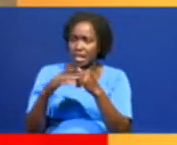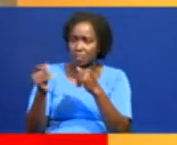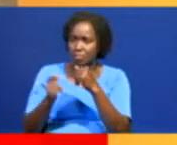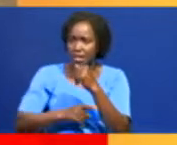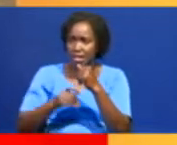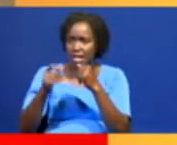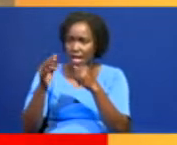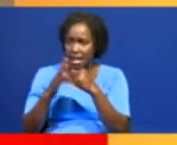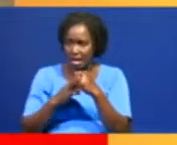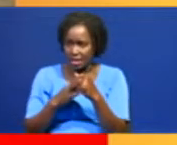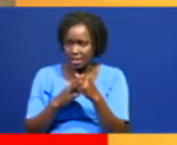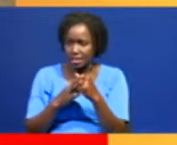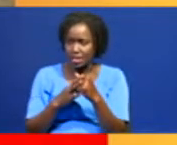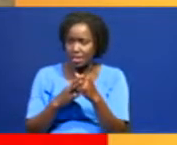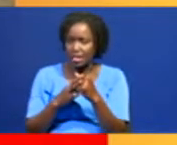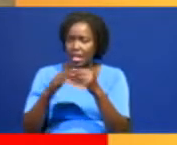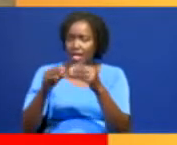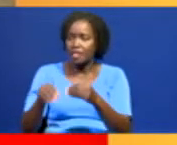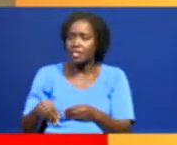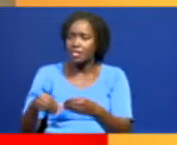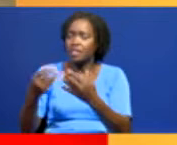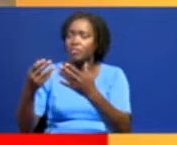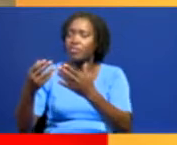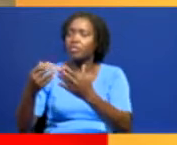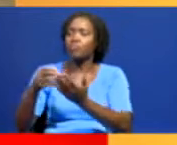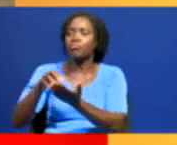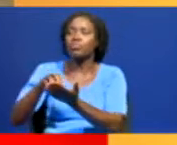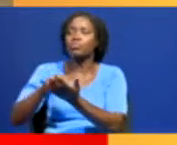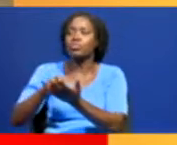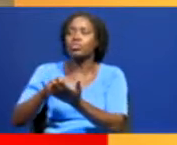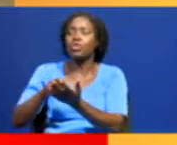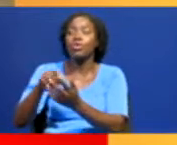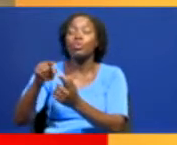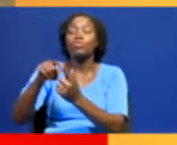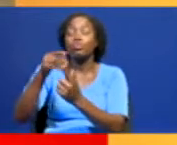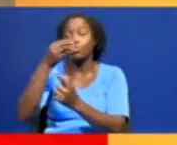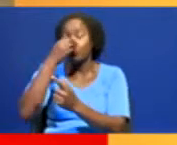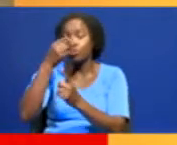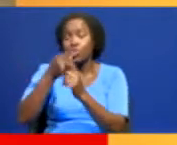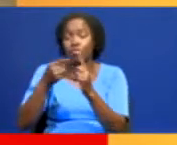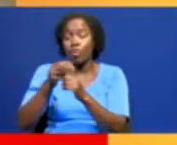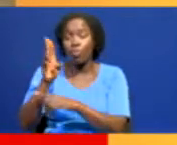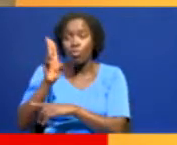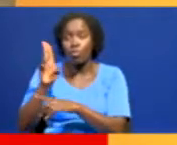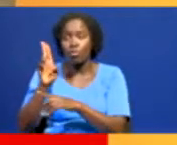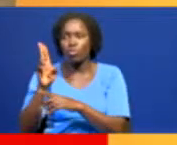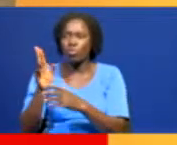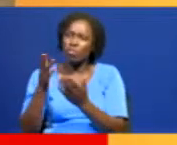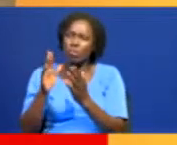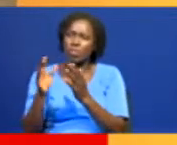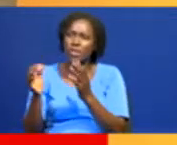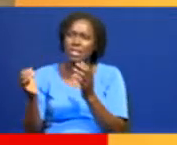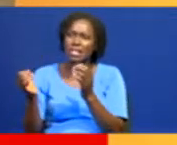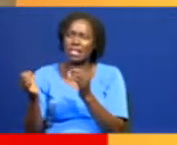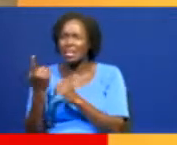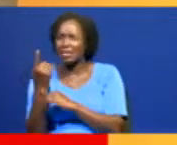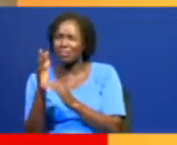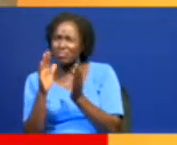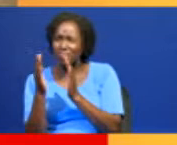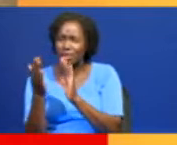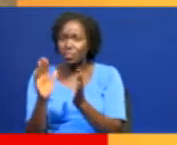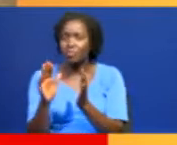8 kupokezwa kwa kiti kwa Daktari William Ruto kutoka kwa Uhuru Kenyatta ilikuwa ni karibu mwezi wa